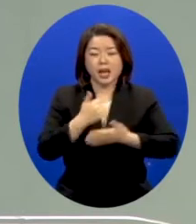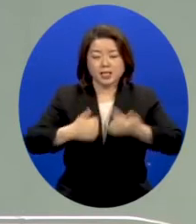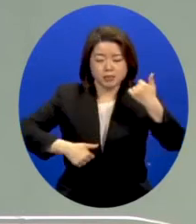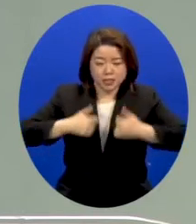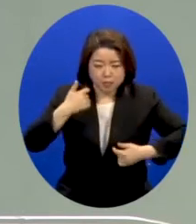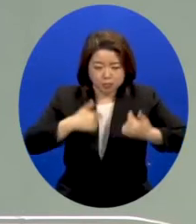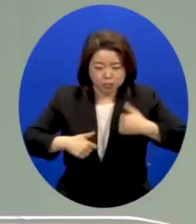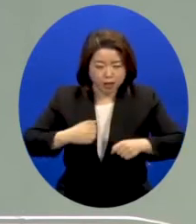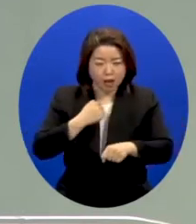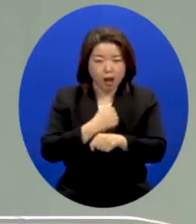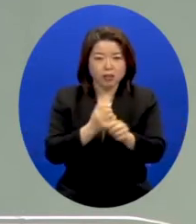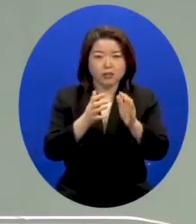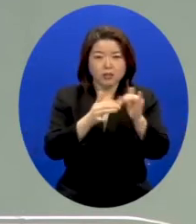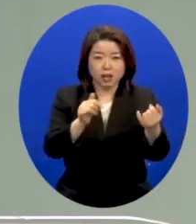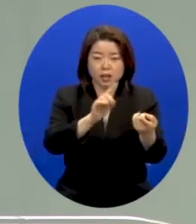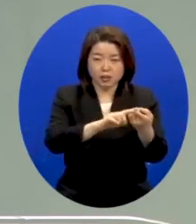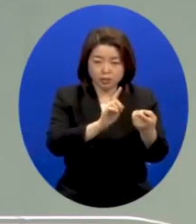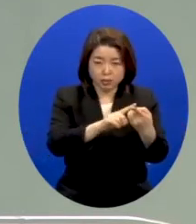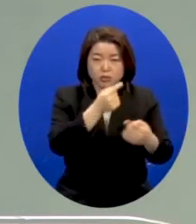받아 돼요